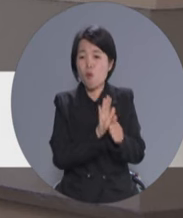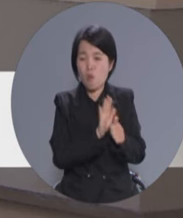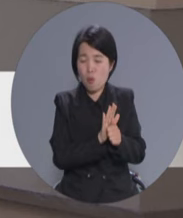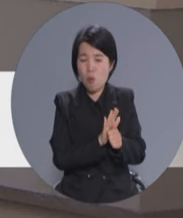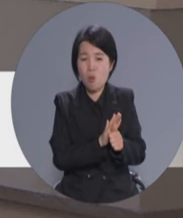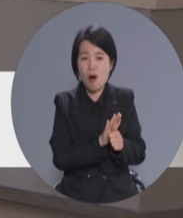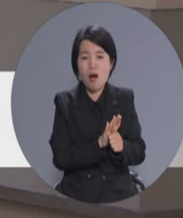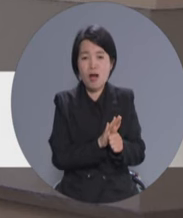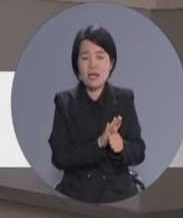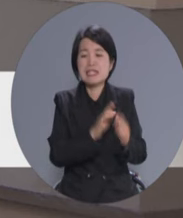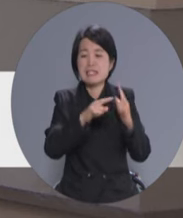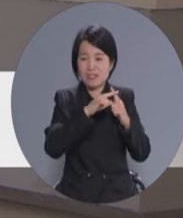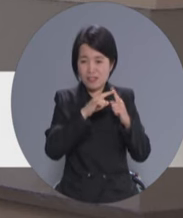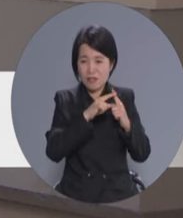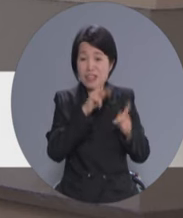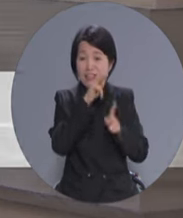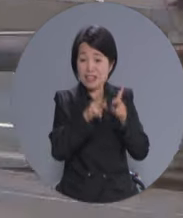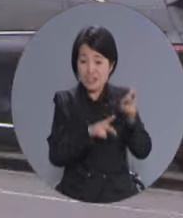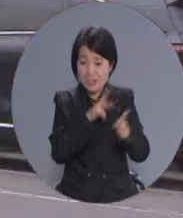있습니다 김단비